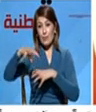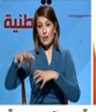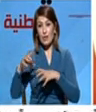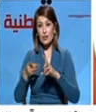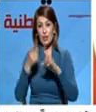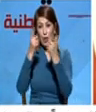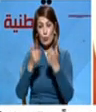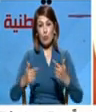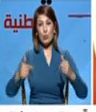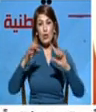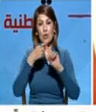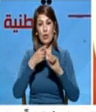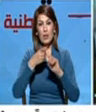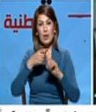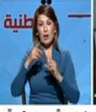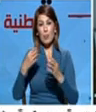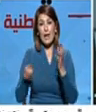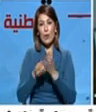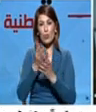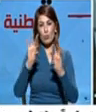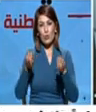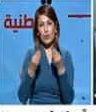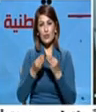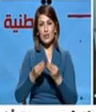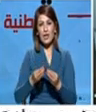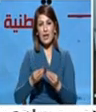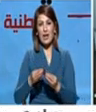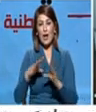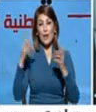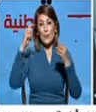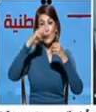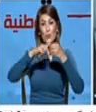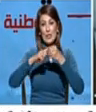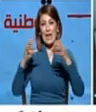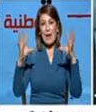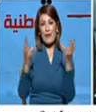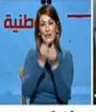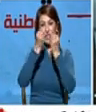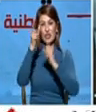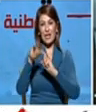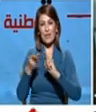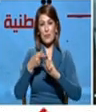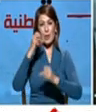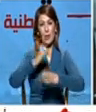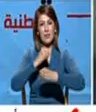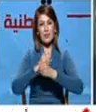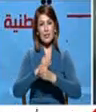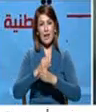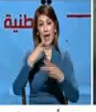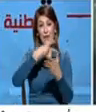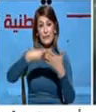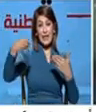ال اللي عم المساهمه في انجاح عمليه التعليم عن بعد بالاتفاق مع مشاهدي الانترنيت